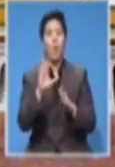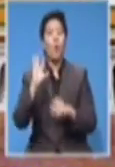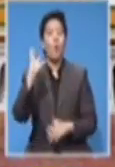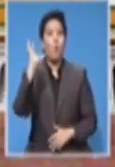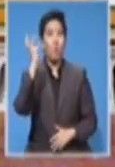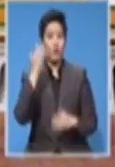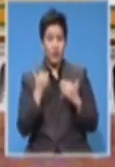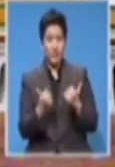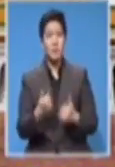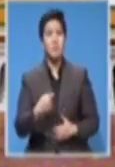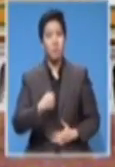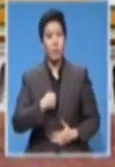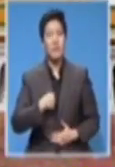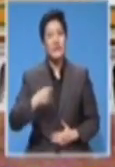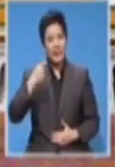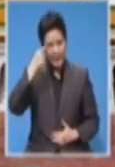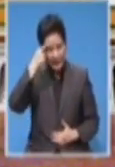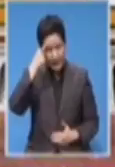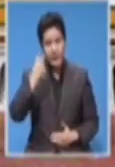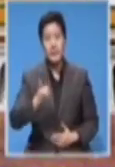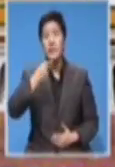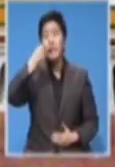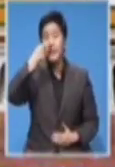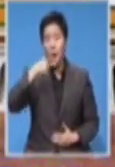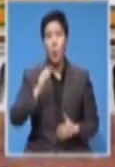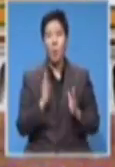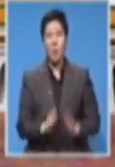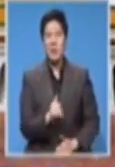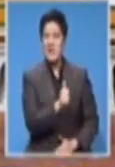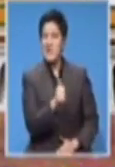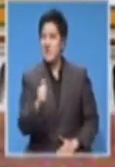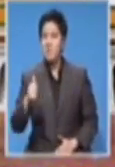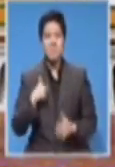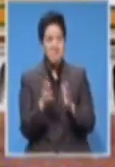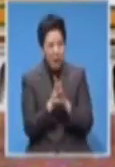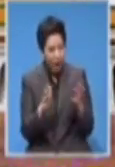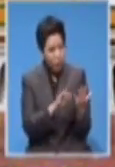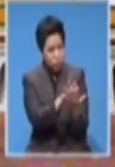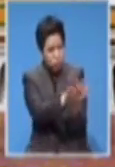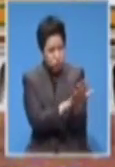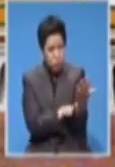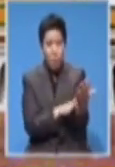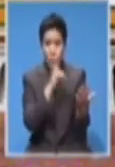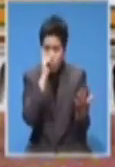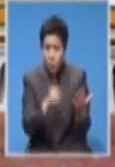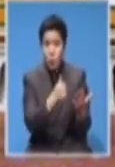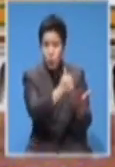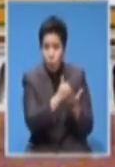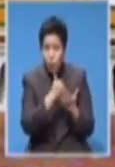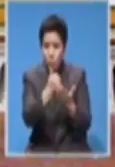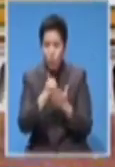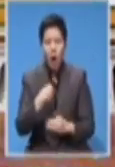กนะครับผมเชื่อว่าประเทศไทยนั้นมีคนดีมากกว่าคนไม่ดีนะครับเราก็ทุกคนต้องช่วยกันทำให้ทุกคนเป็นค